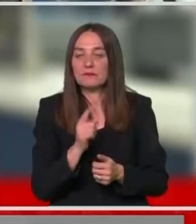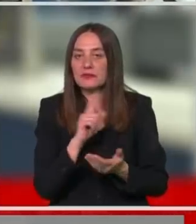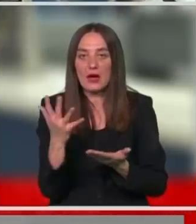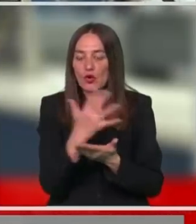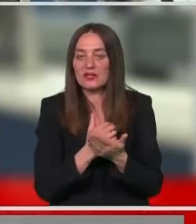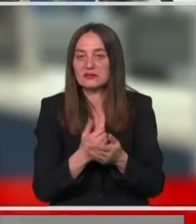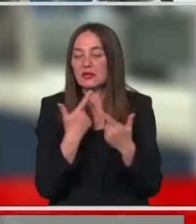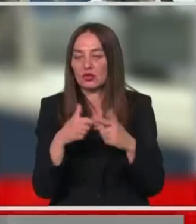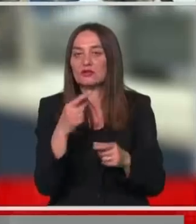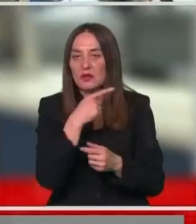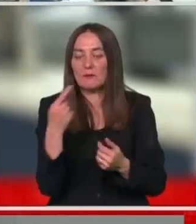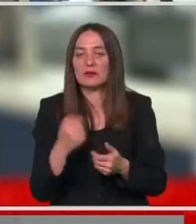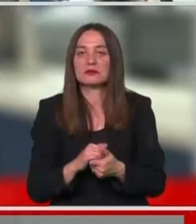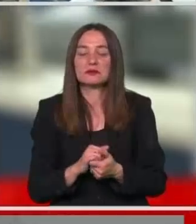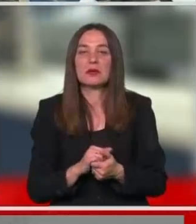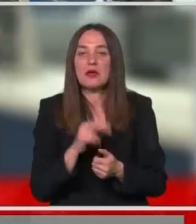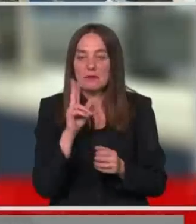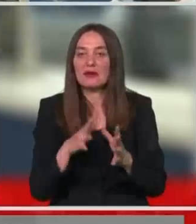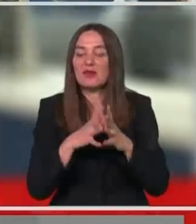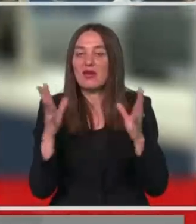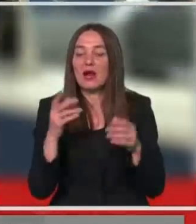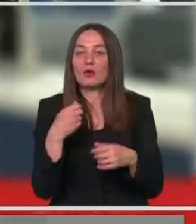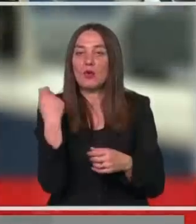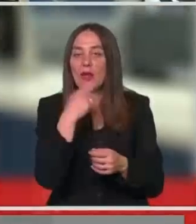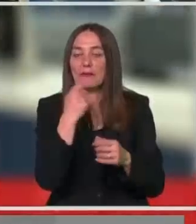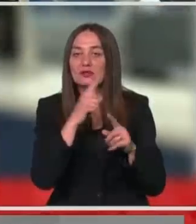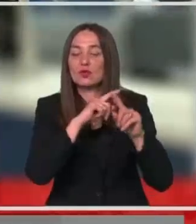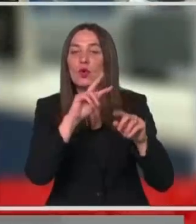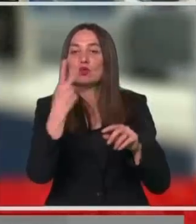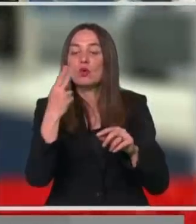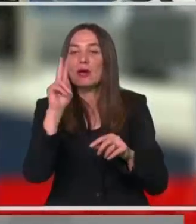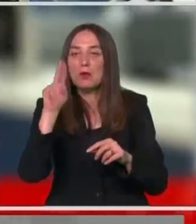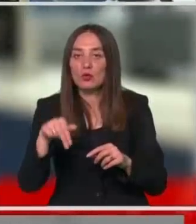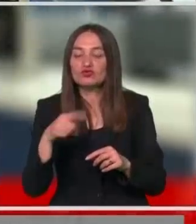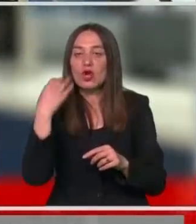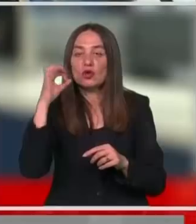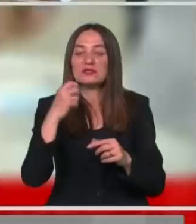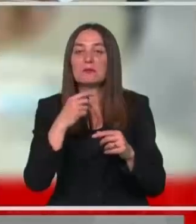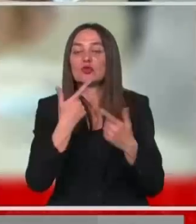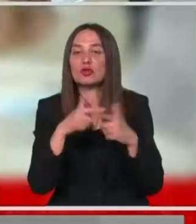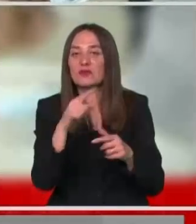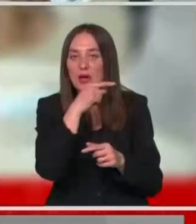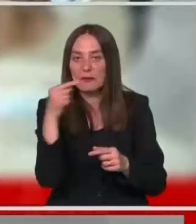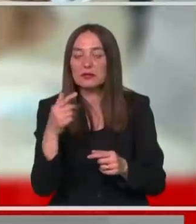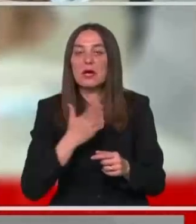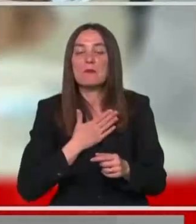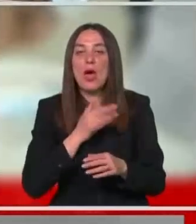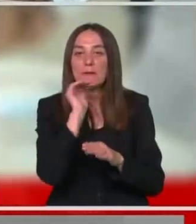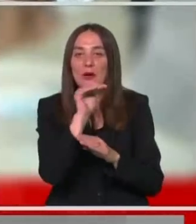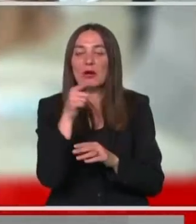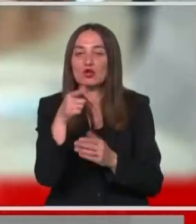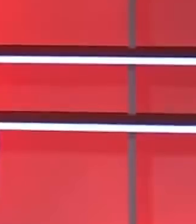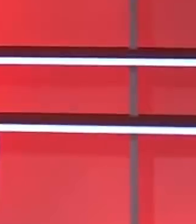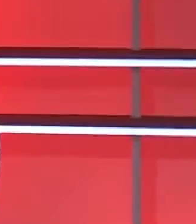koristite dozvoljeni minus? Imate veliku lepezu drugih mogućnosti osim dozvoljenog minusa, pa je moja preporuka da